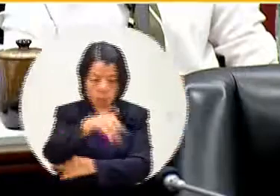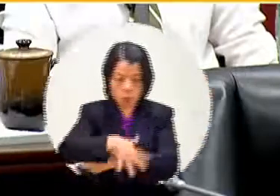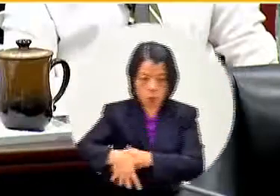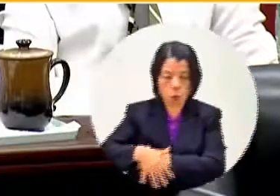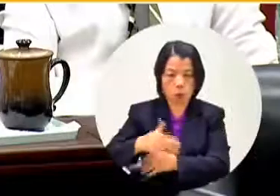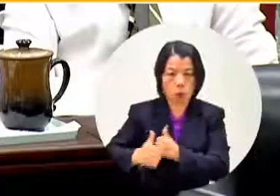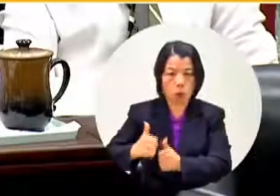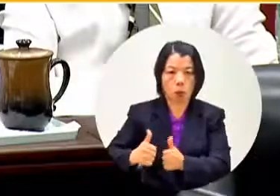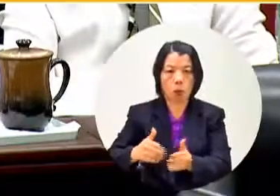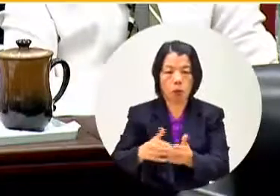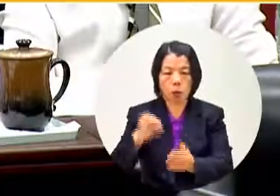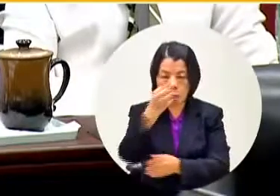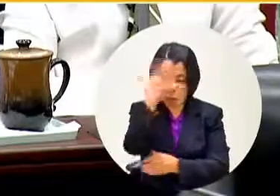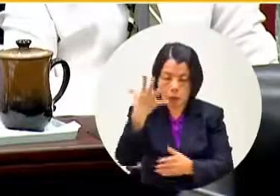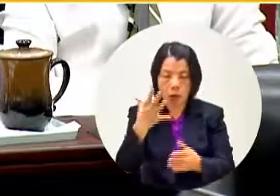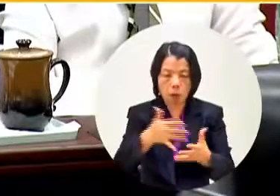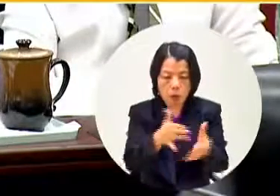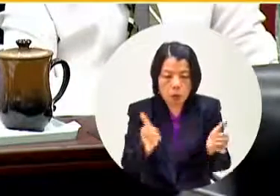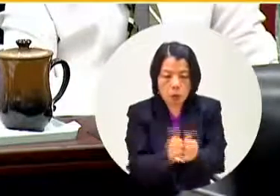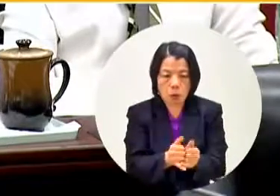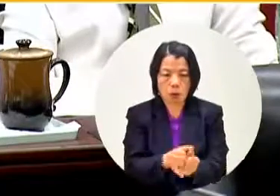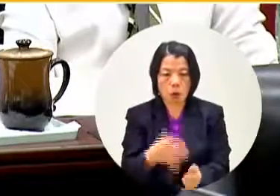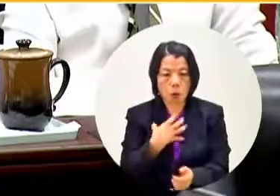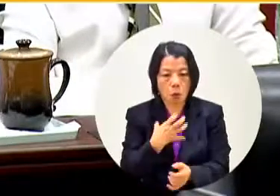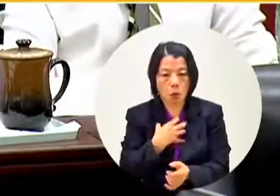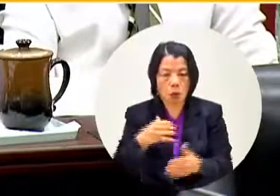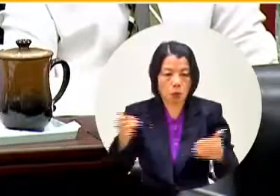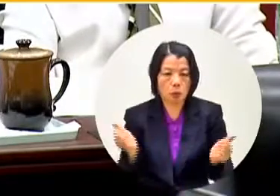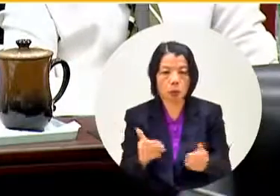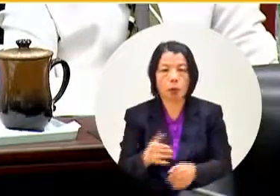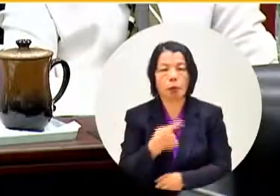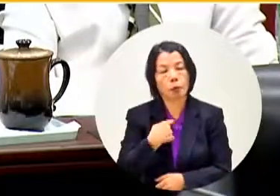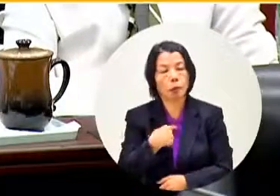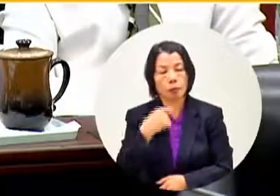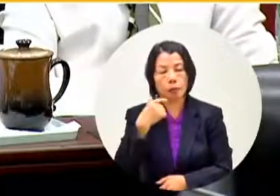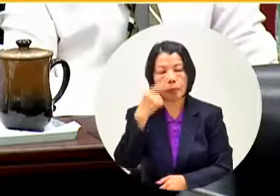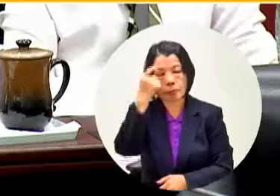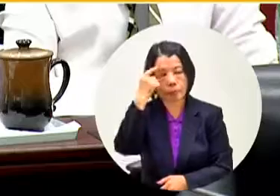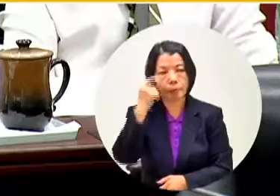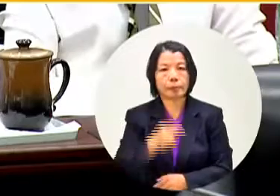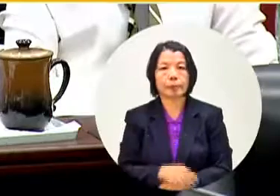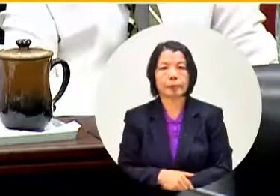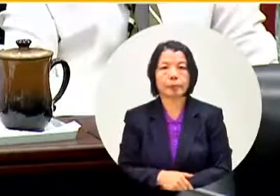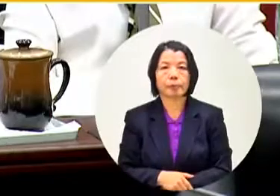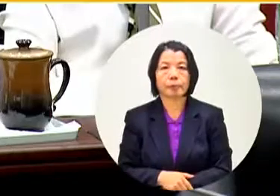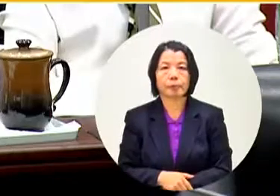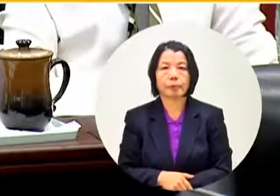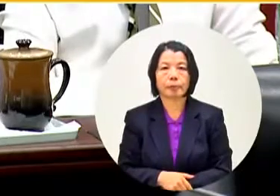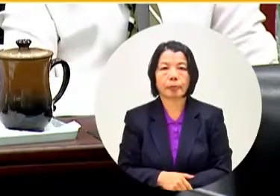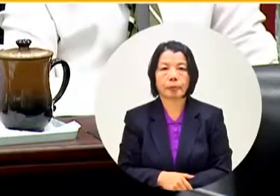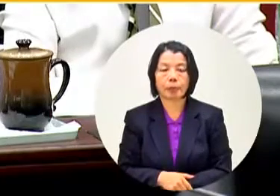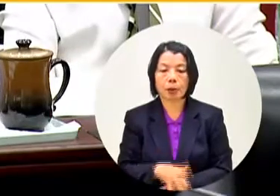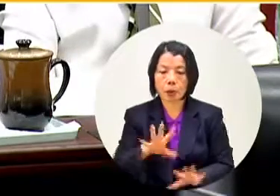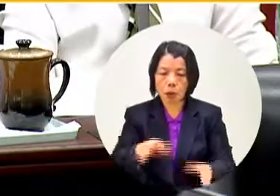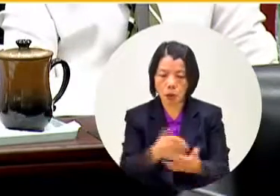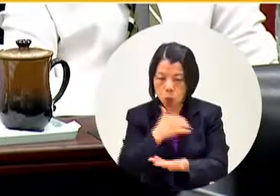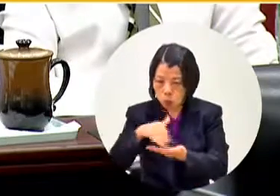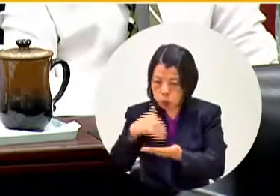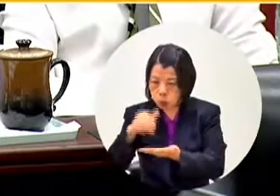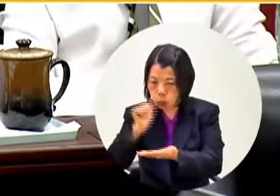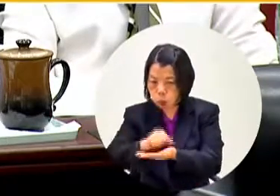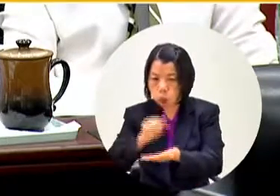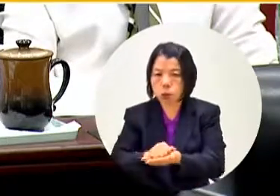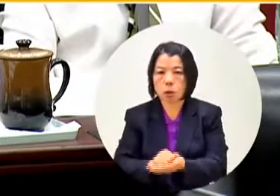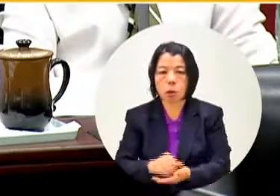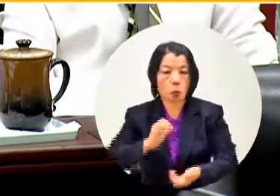都市计划的，好，它以后要办公园真的是很困难。好，那拜托局长啊，谢谢。好，那市长要不要补充一下，